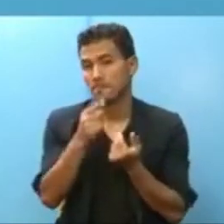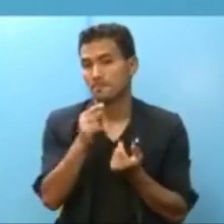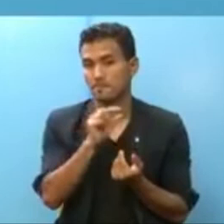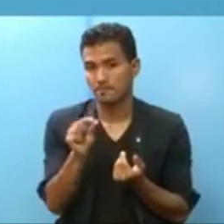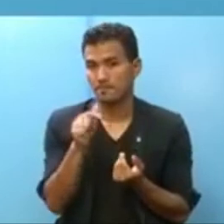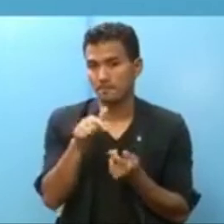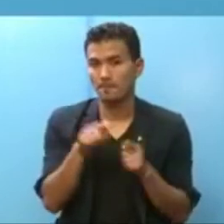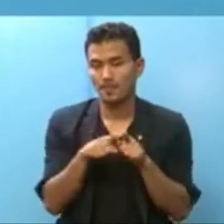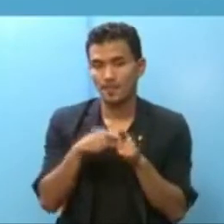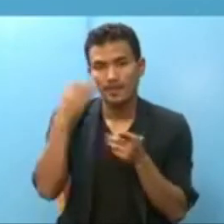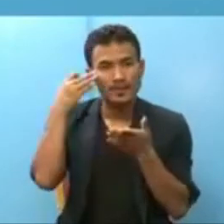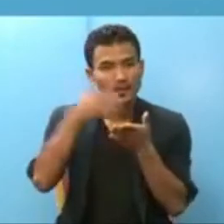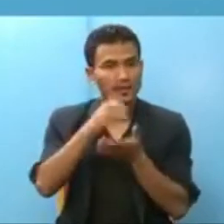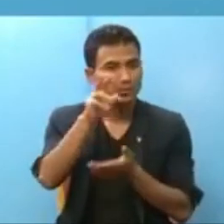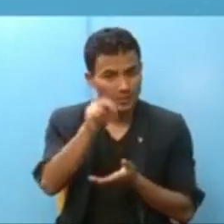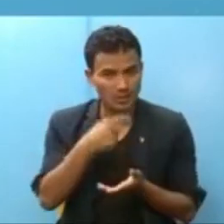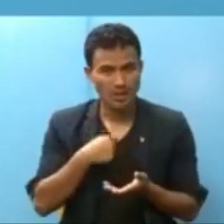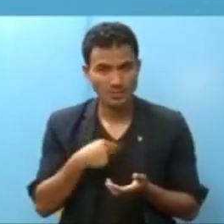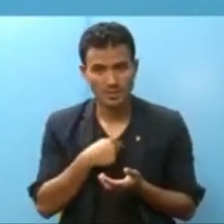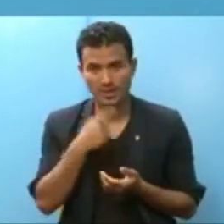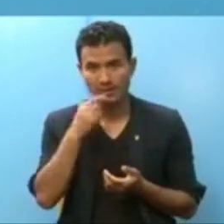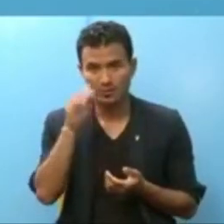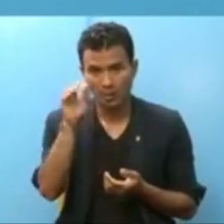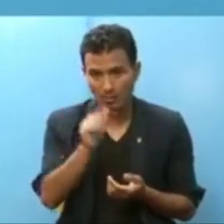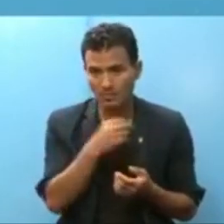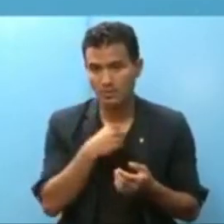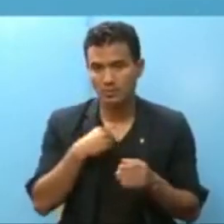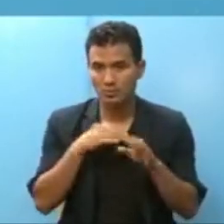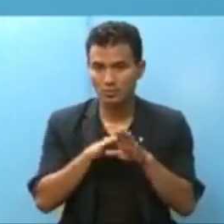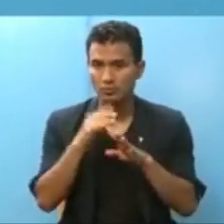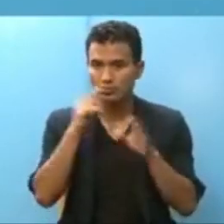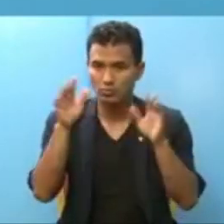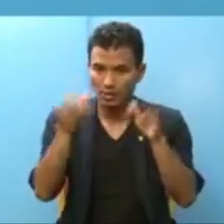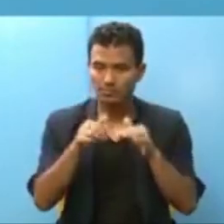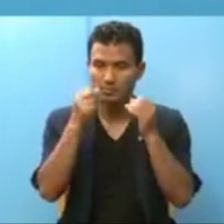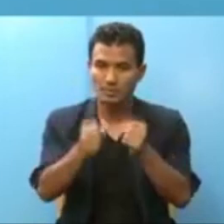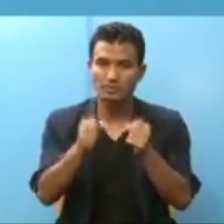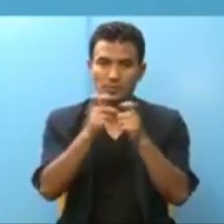तेस तर्फ ध्यान दियू हमले बुलाउं डाच साफेले हम बसेर छलफल गरू